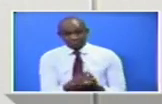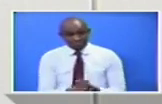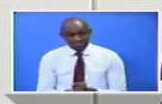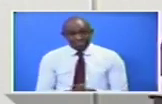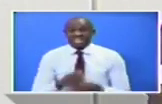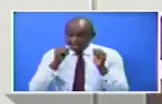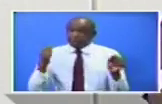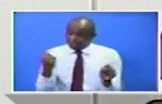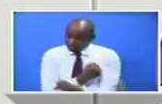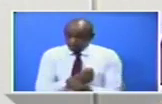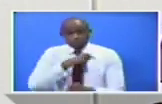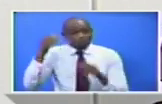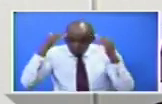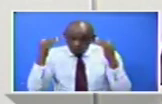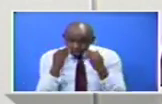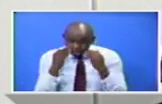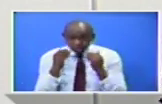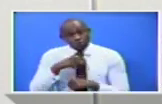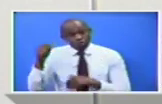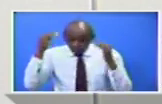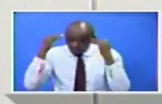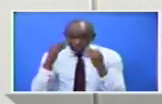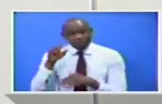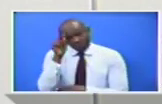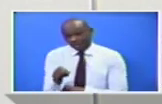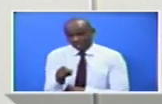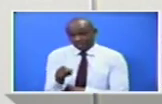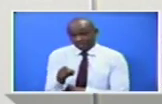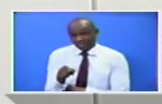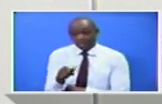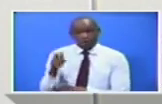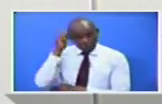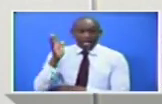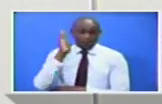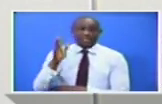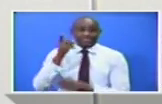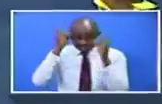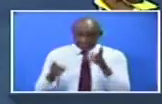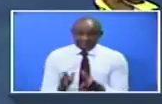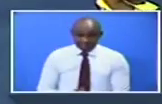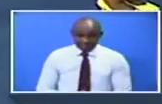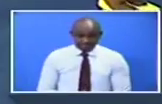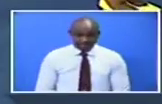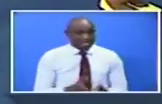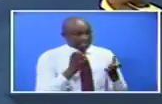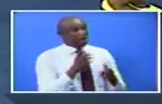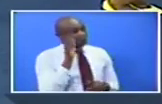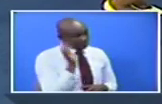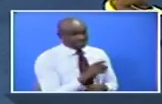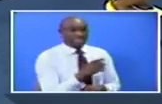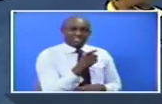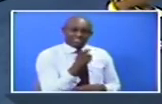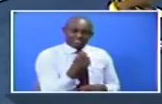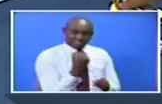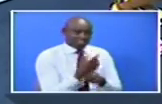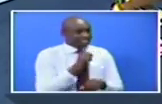Mkishinda kuelewana, mnaenda court. Mtaenda kwa court na hapo magistrate anaamua. Na kwa kumaliza kwa sekunde chache, kwa hivyo sasa